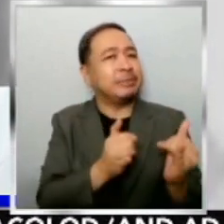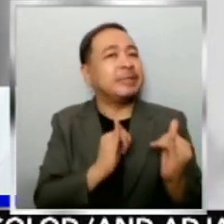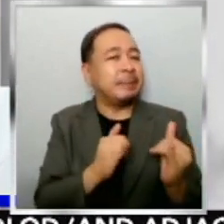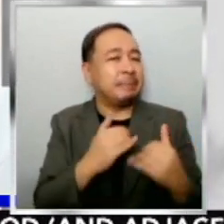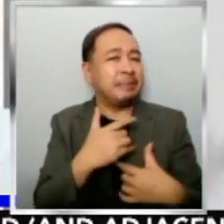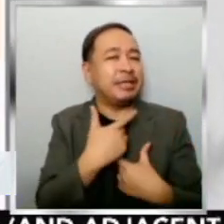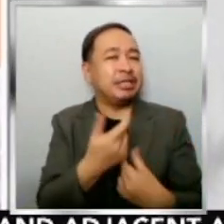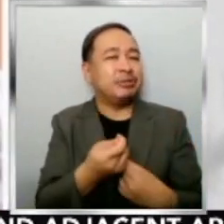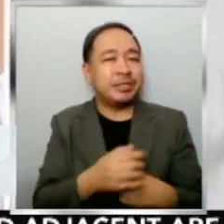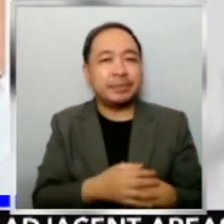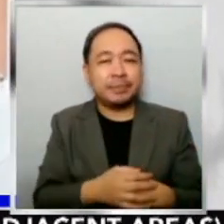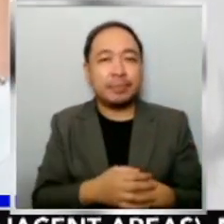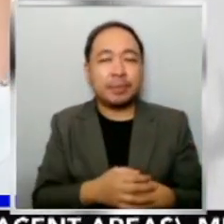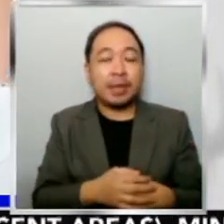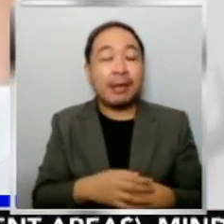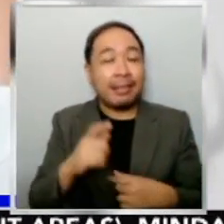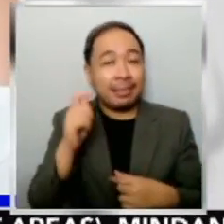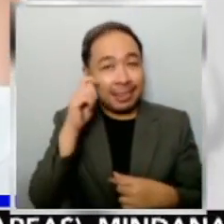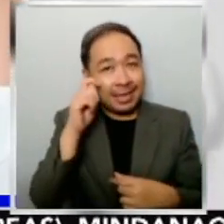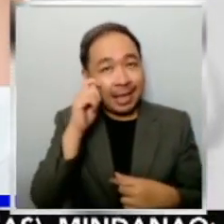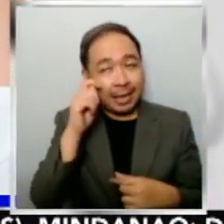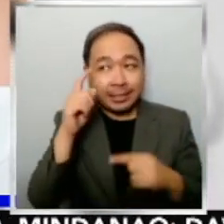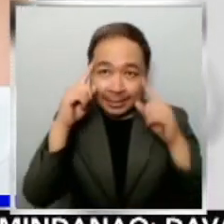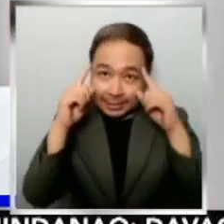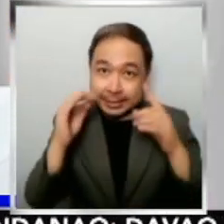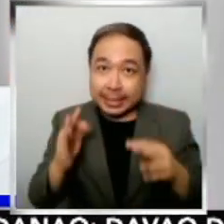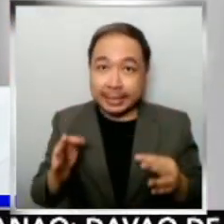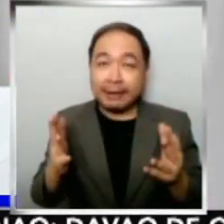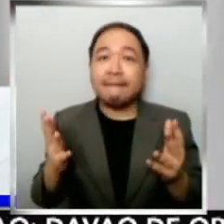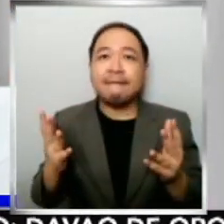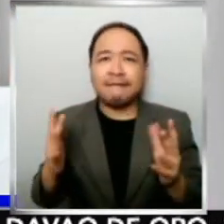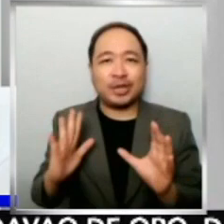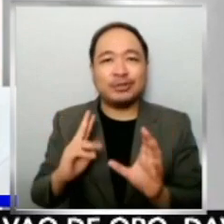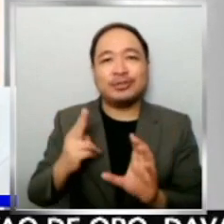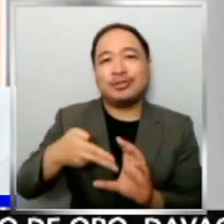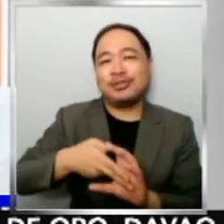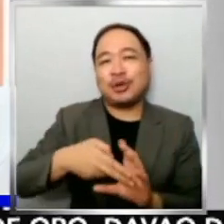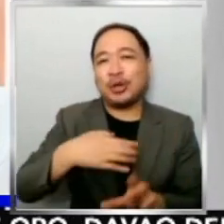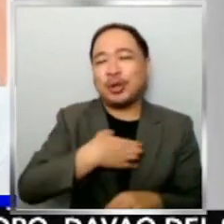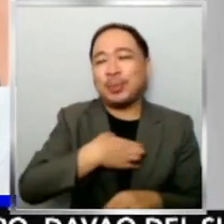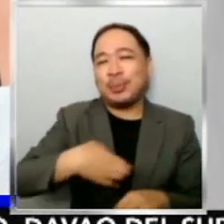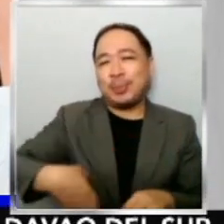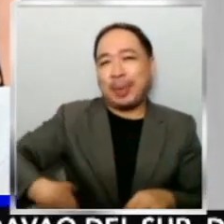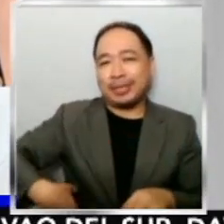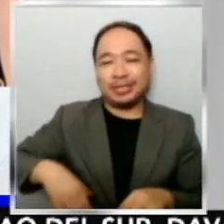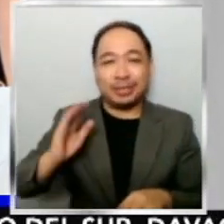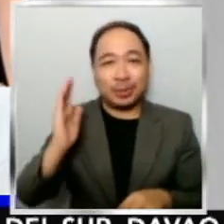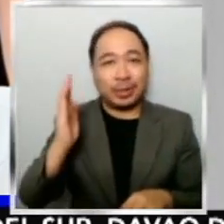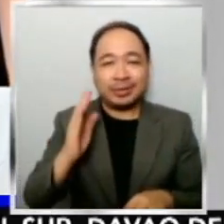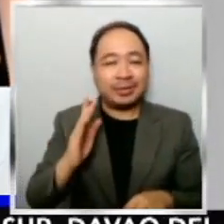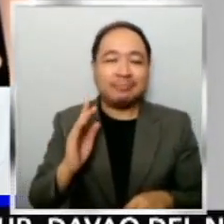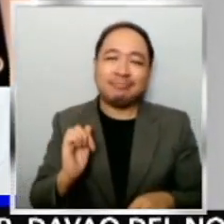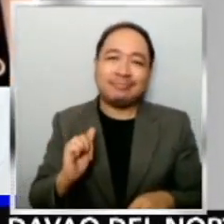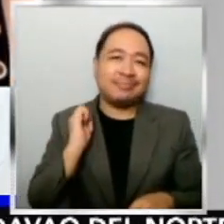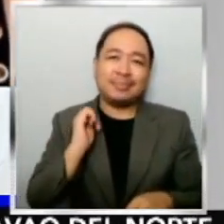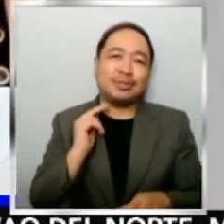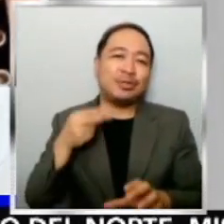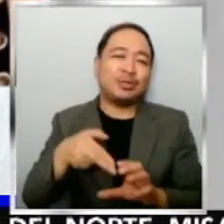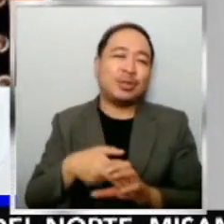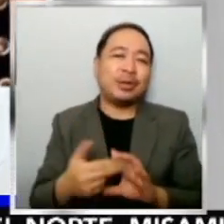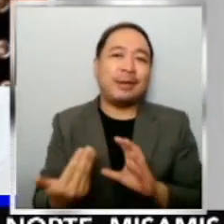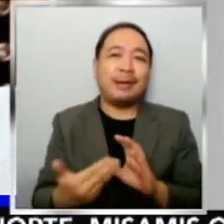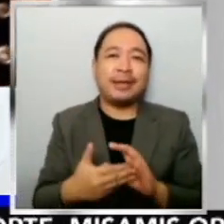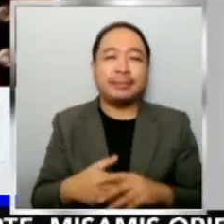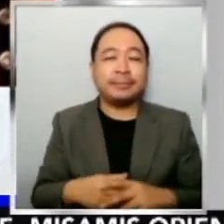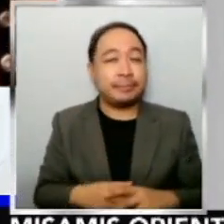rin si Thea na tapos na siya sa mga pageant at wala na siyang plano pang sumali. The 2020 was actually